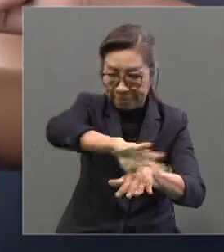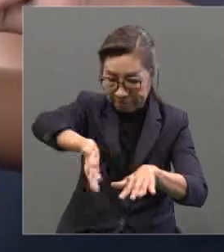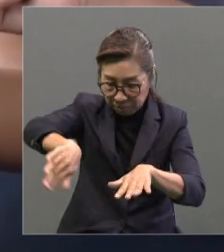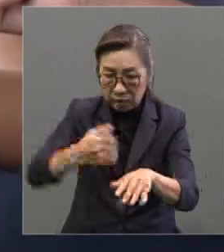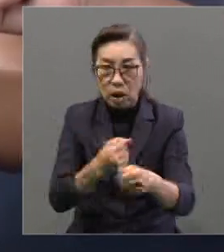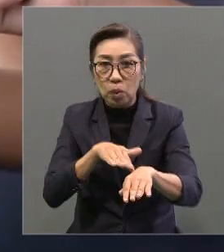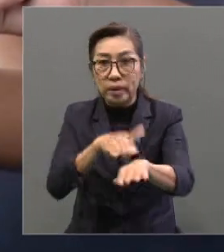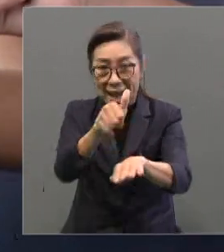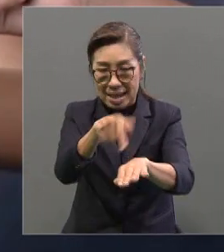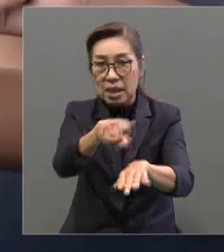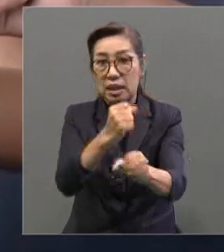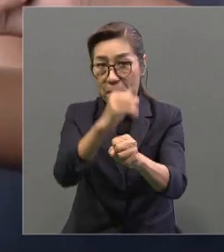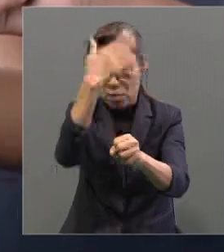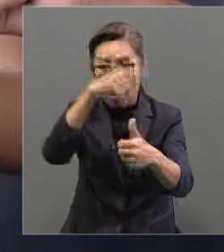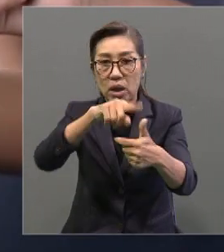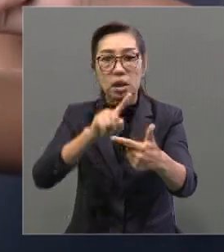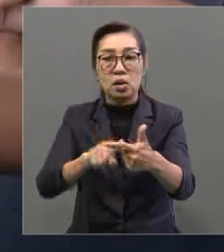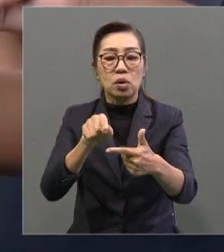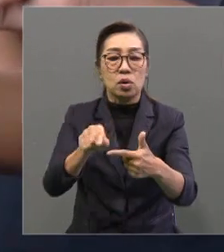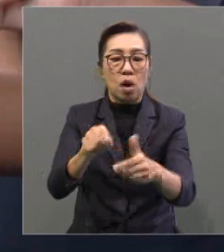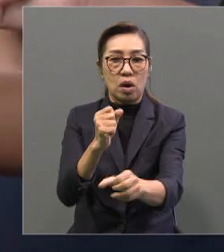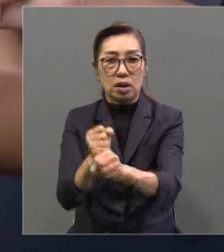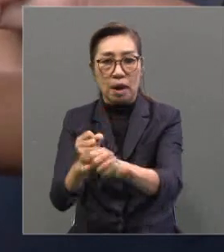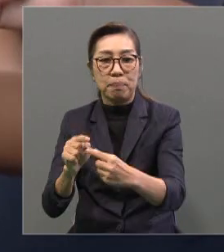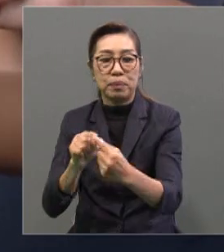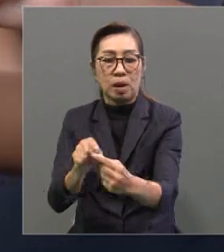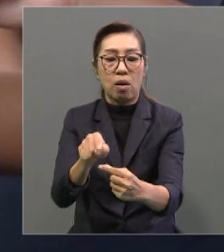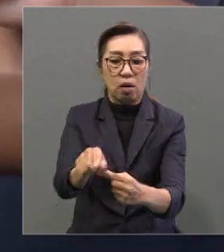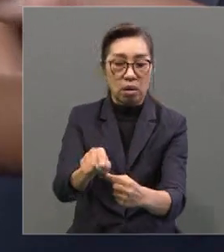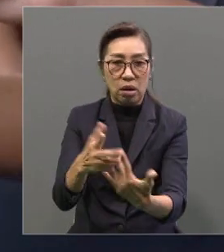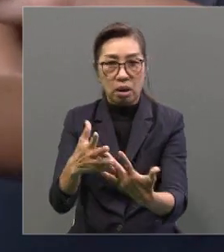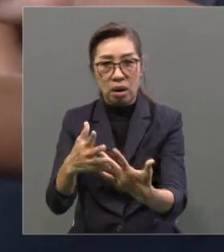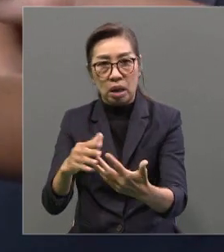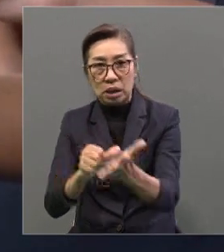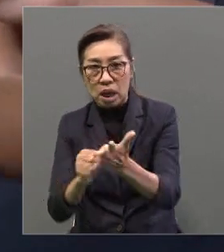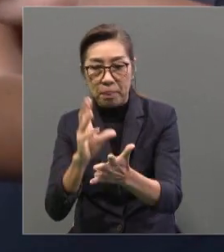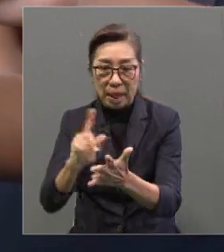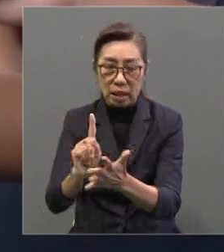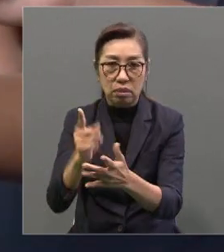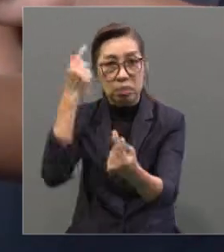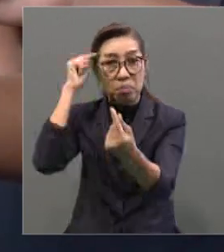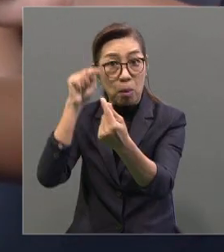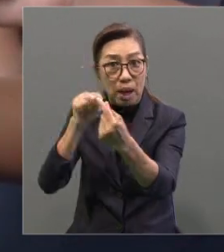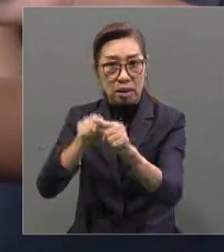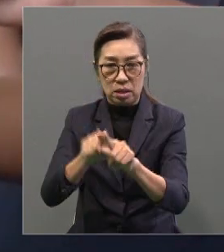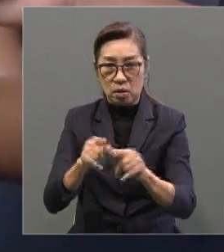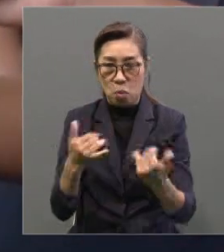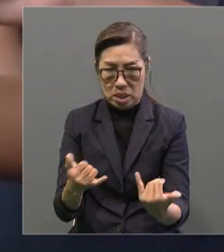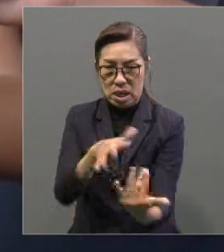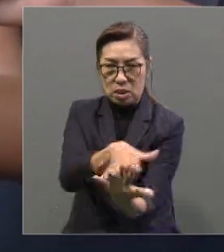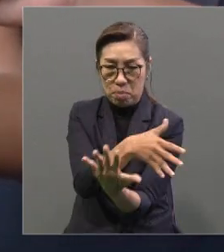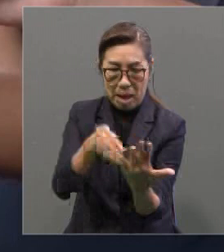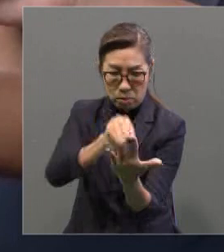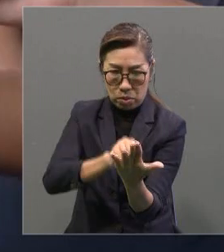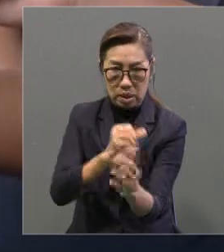ต่อไปว่าเราจะต้องดำเนินการซ่อมแก้ไขในส่วนนี้เมื่อไหร่อย่างไรคือเป้าหมายก็วันนี้เขาคงกำหนดแผนคร่